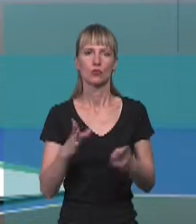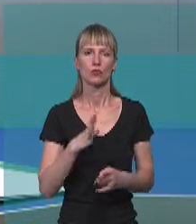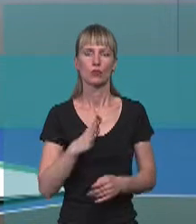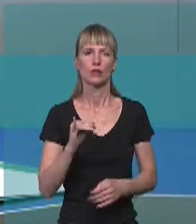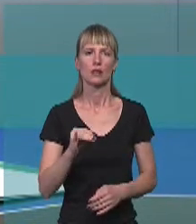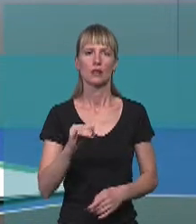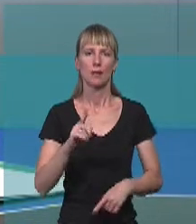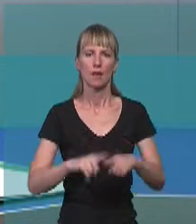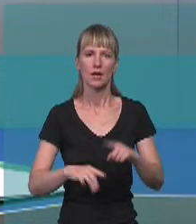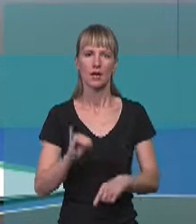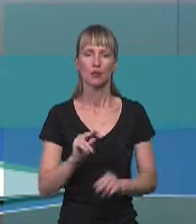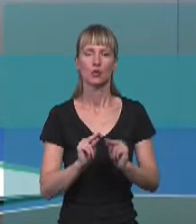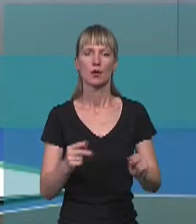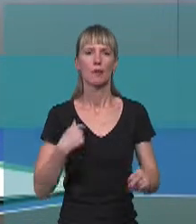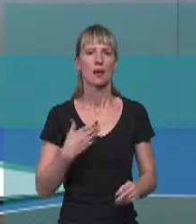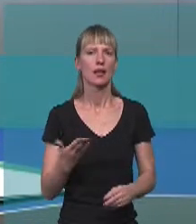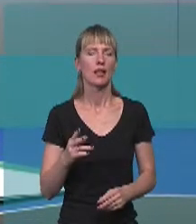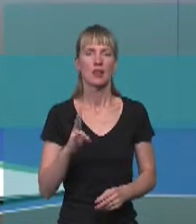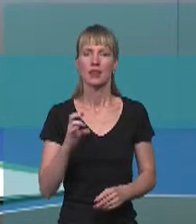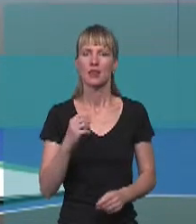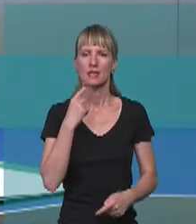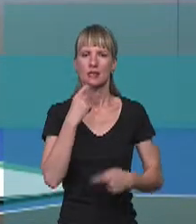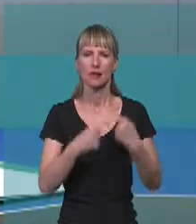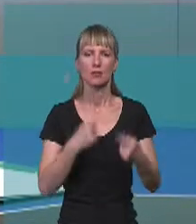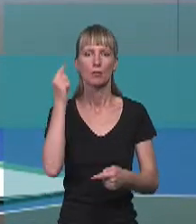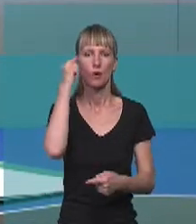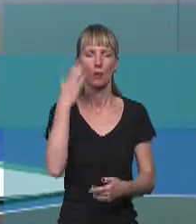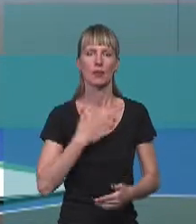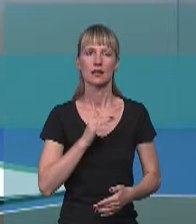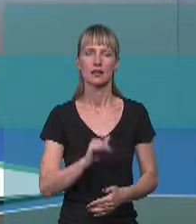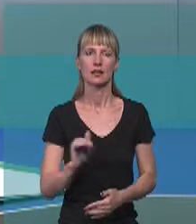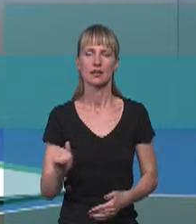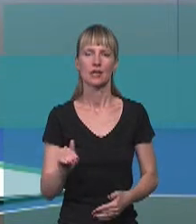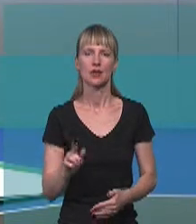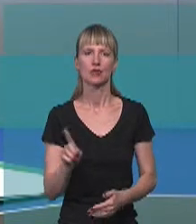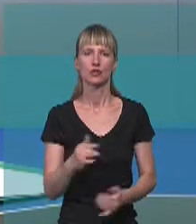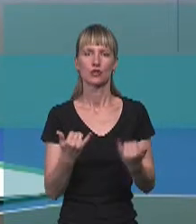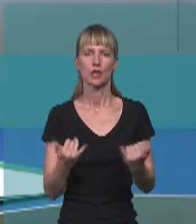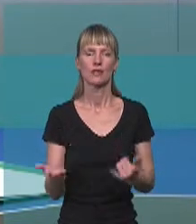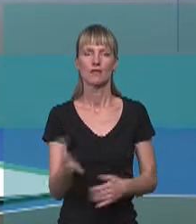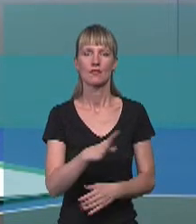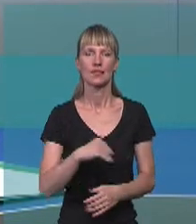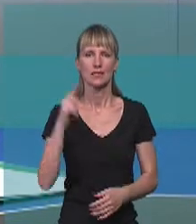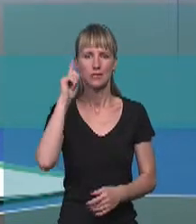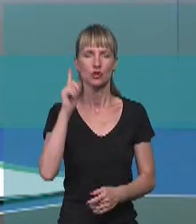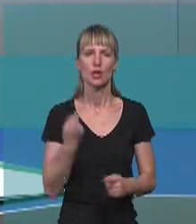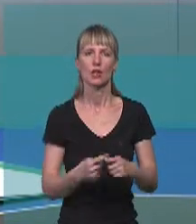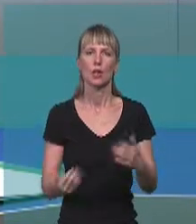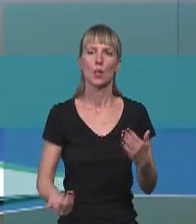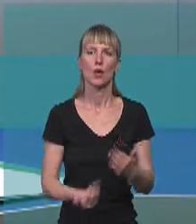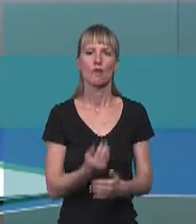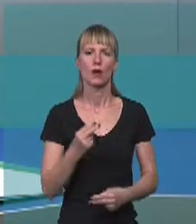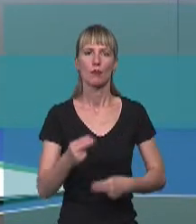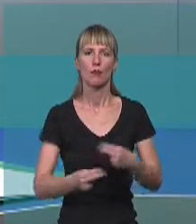батькам, і вчителям, тому що ми не завжди розуміємо наших дітей, тим паче, що зараз ми всі знаємо, що це нове покоління,